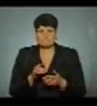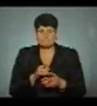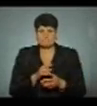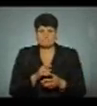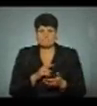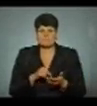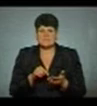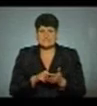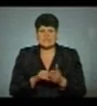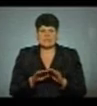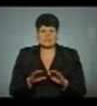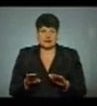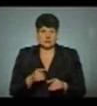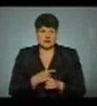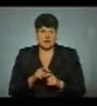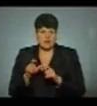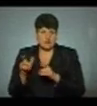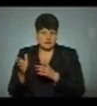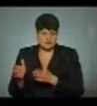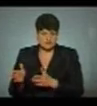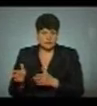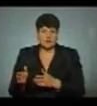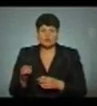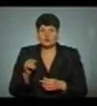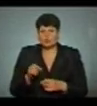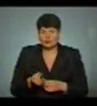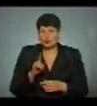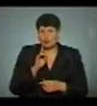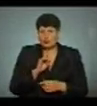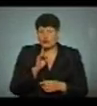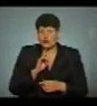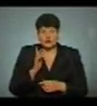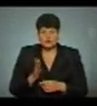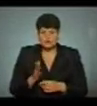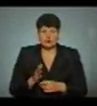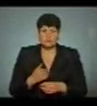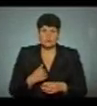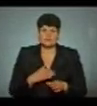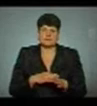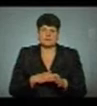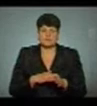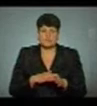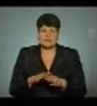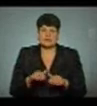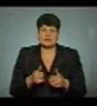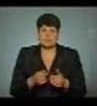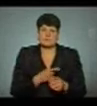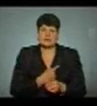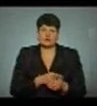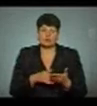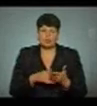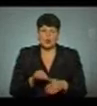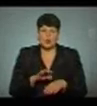інфекційне відділення, де є буксоване приміщення. Тому поки що, коли ми справляємося з наданням медичної допомоги таким